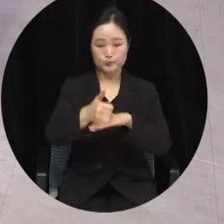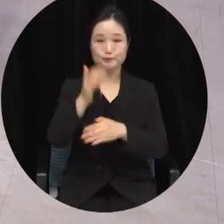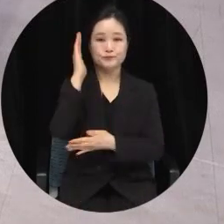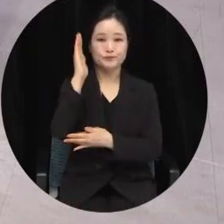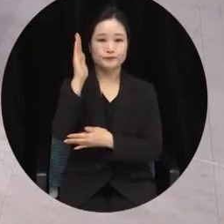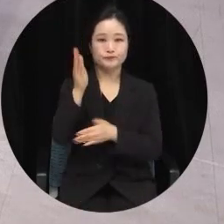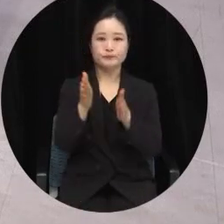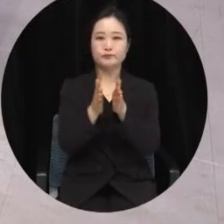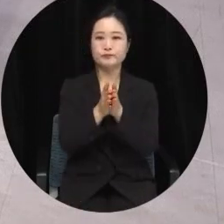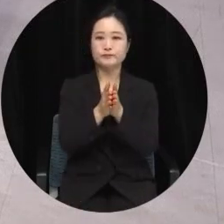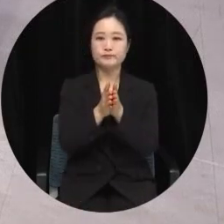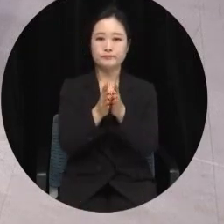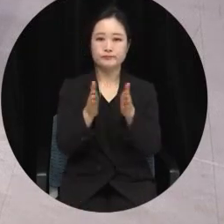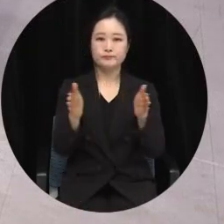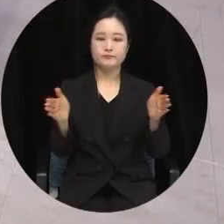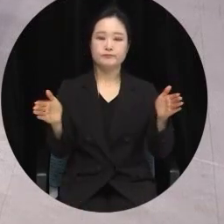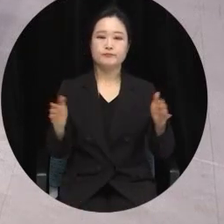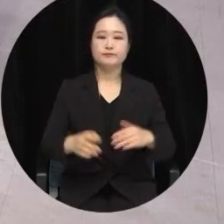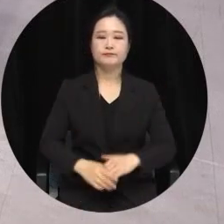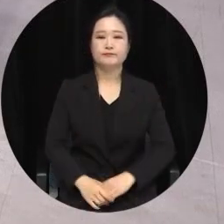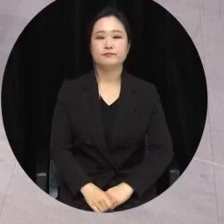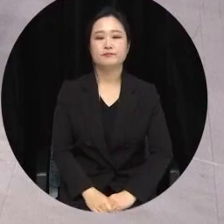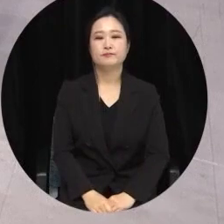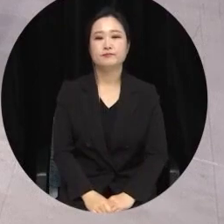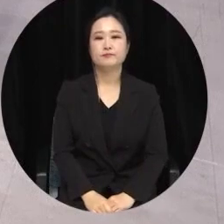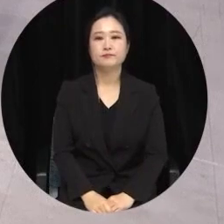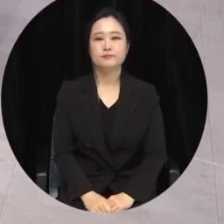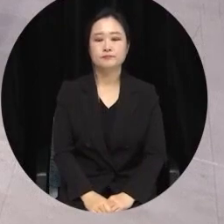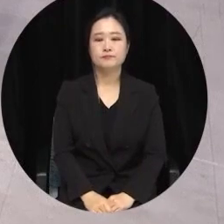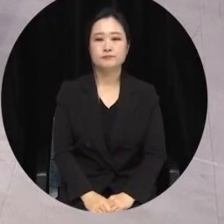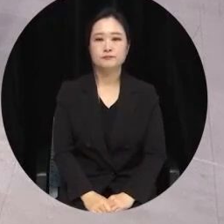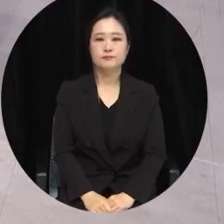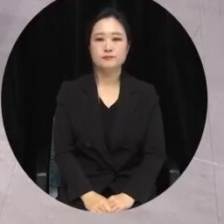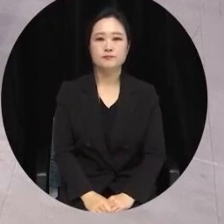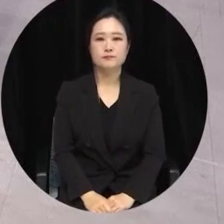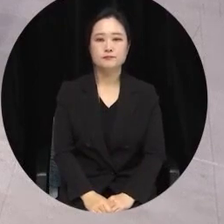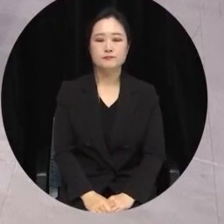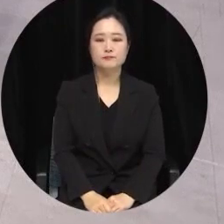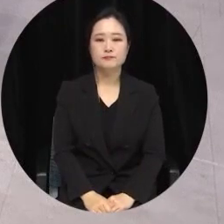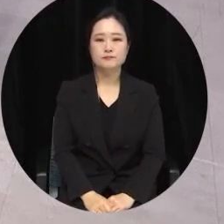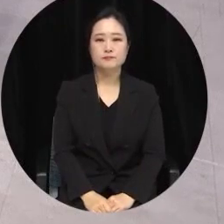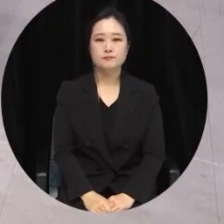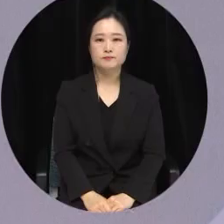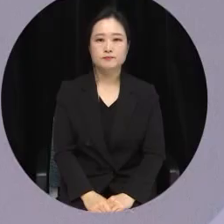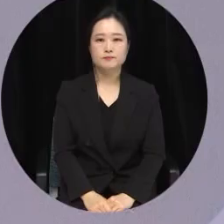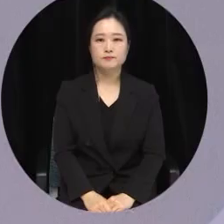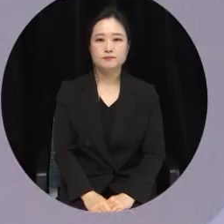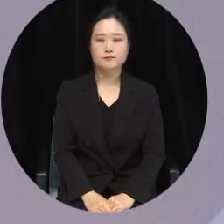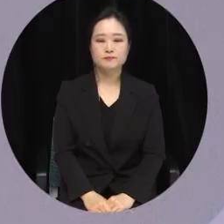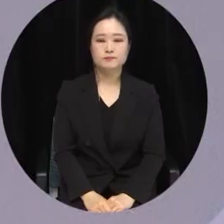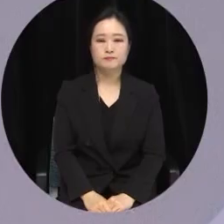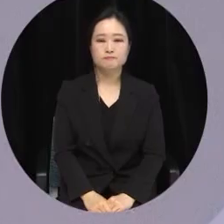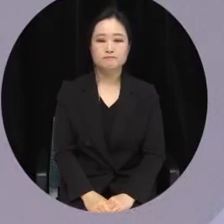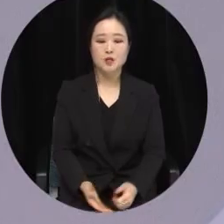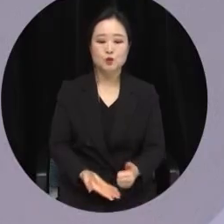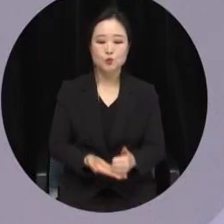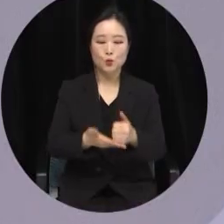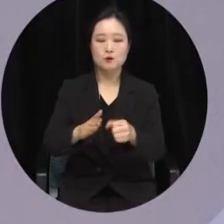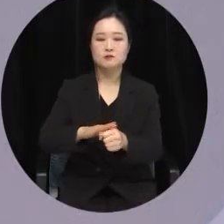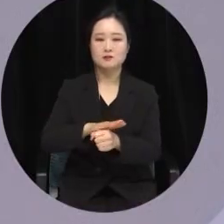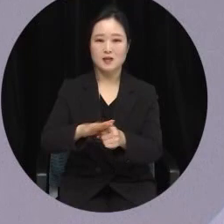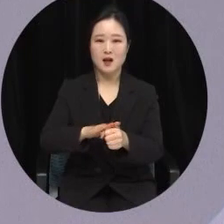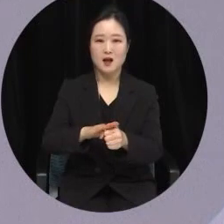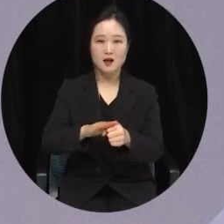발언 듣겠습니다. 발언 시간은 동일하게 1분 30초입니다. 말씀해 주시기 바랍니다. 존경하고